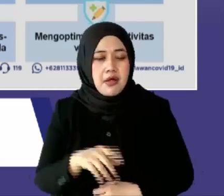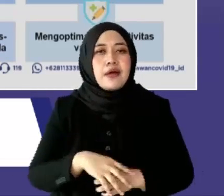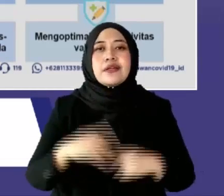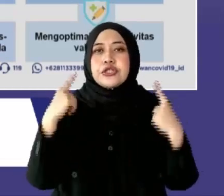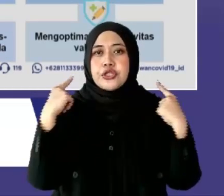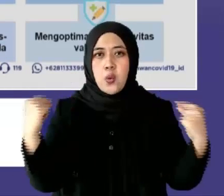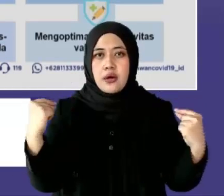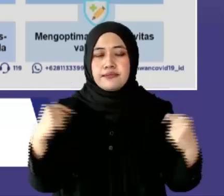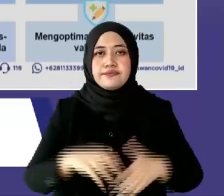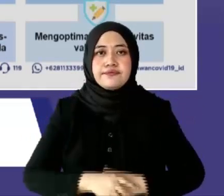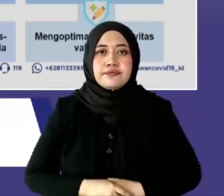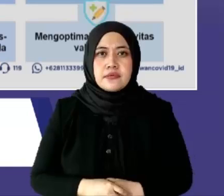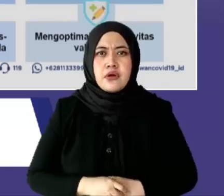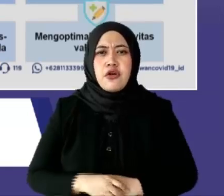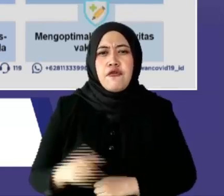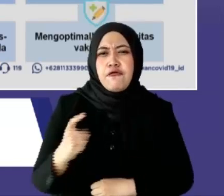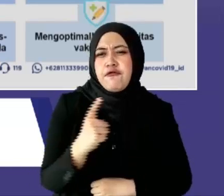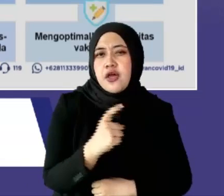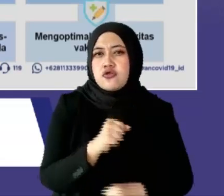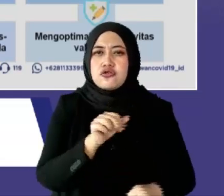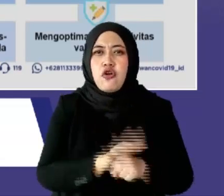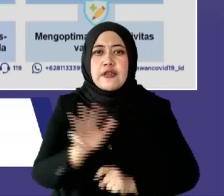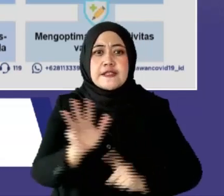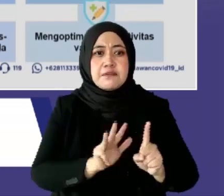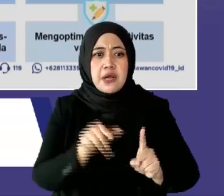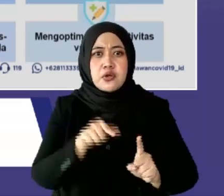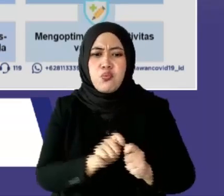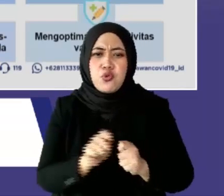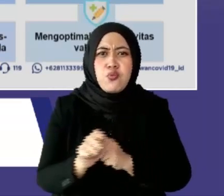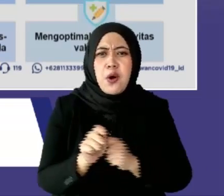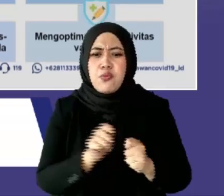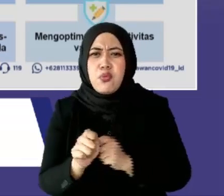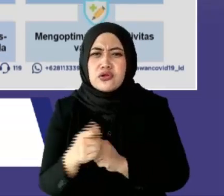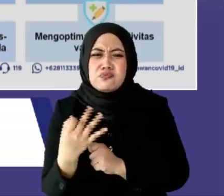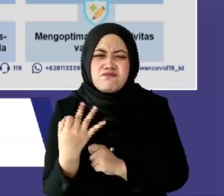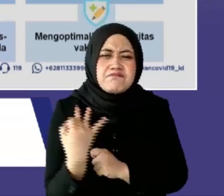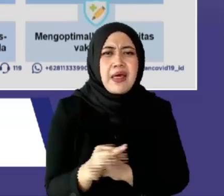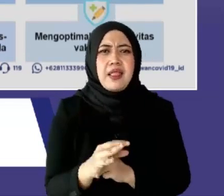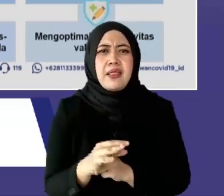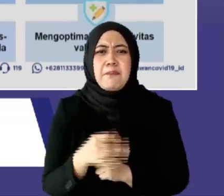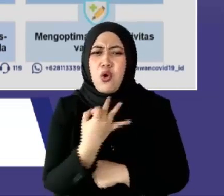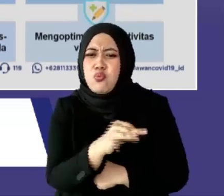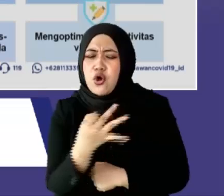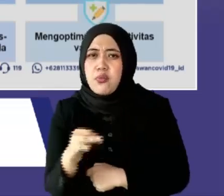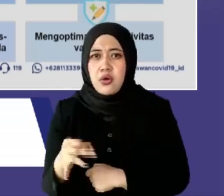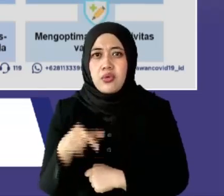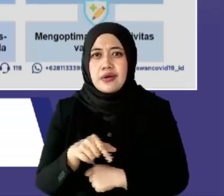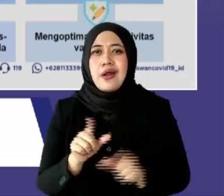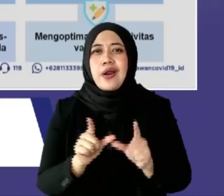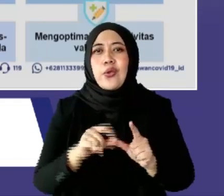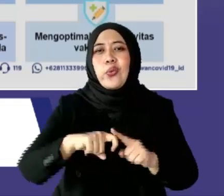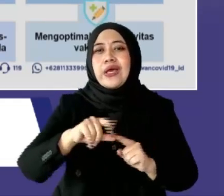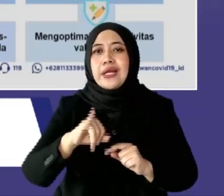Sebagaimana yang kita ketahui bahwa virus COVID-19 terus mengalami mutasi dan sampai saat ini menurut